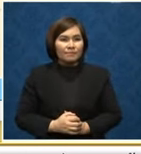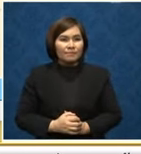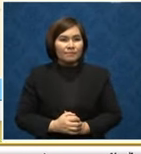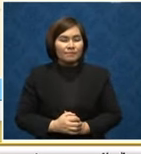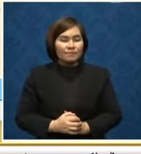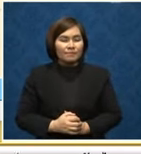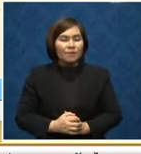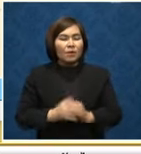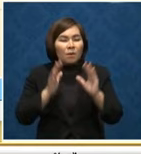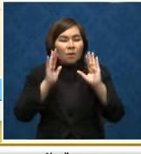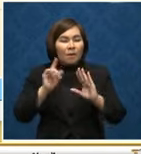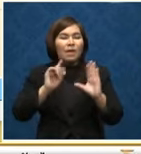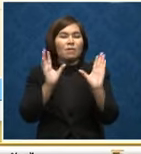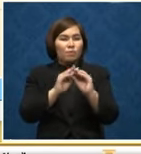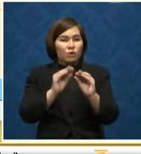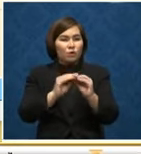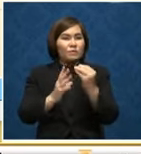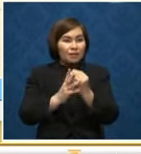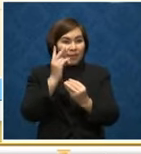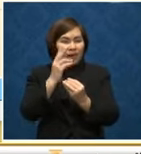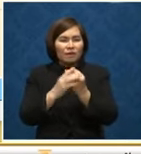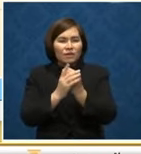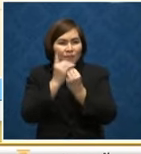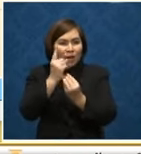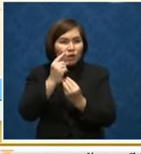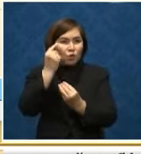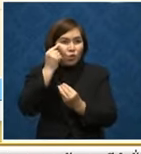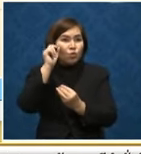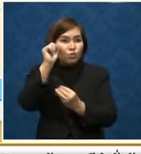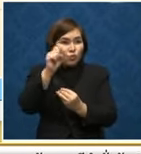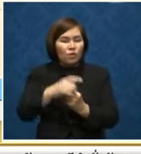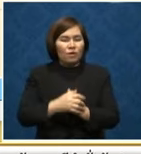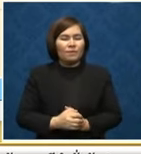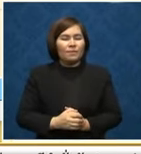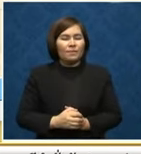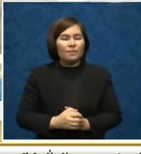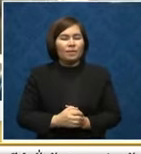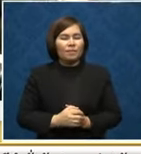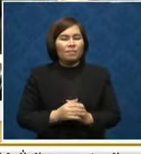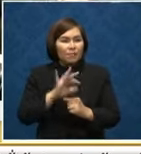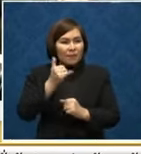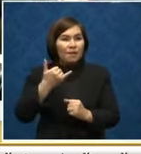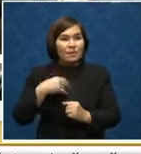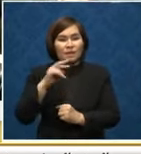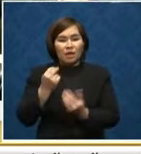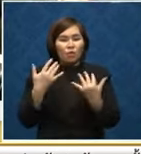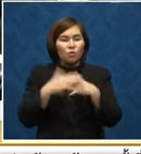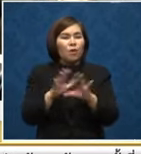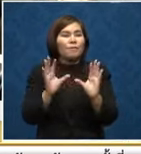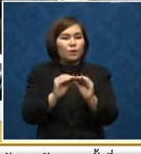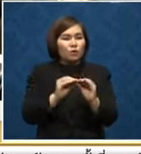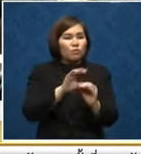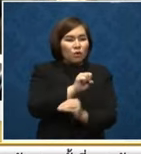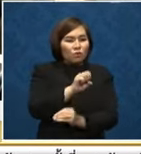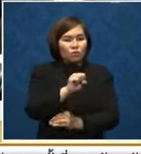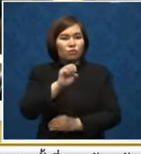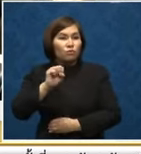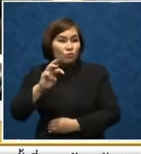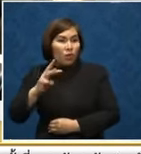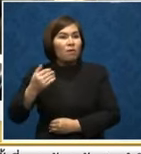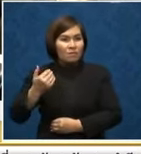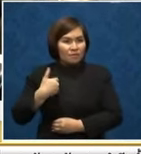ติหรือโดยทันทีในการประชุมต่อสัปดาห์นี่ยังไม่พูดถึงการประชุมร่วมซึ่งอาจจะมีการนัดเป็นระยะครับผมคิดว่าแบบนี้ท